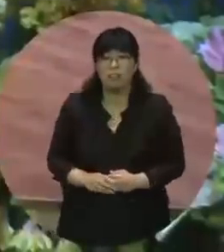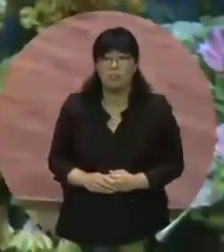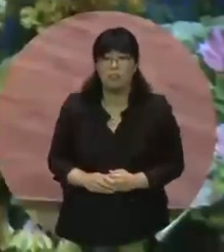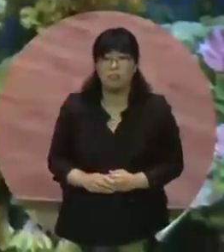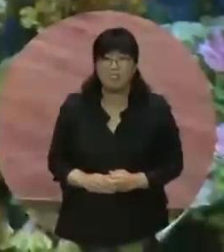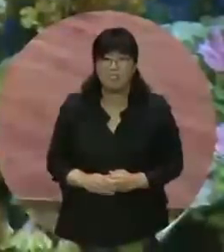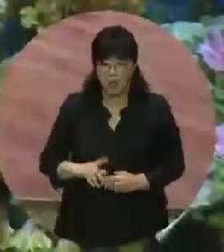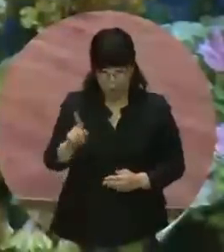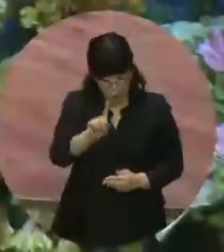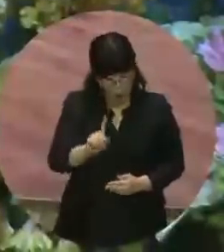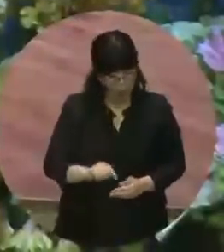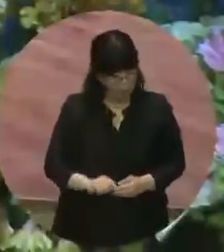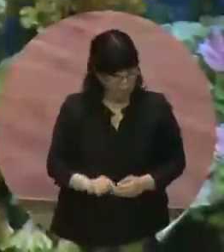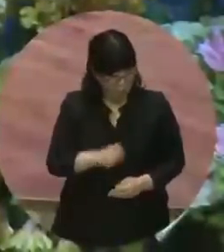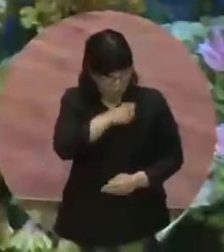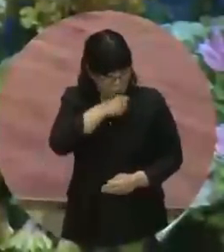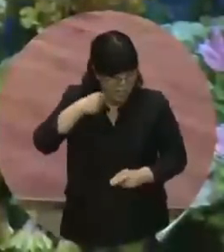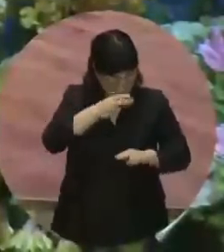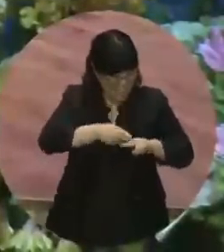밥 한 끼 얻어먹었다고